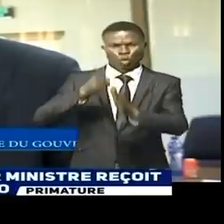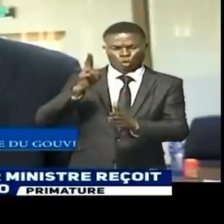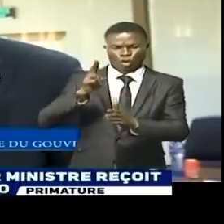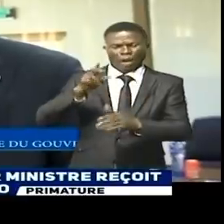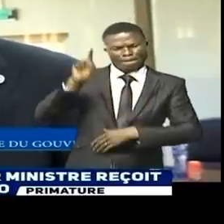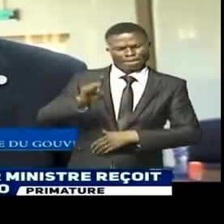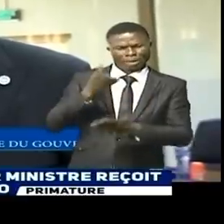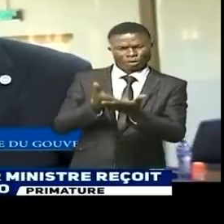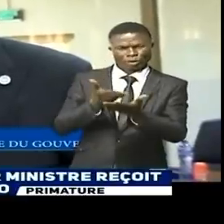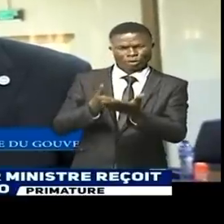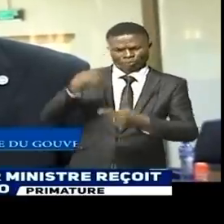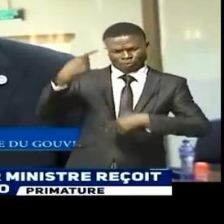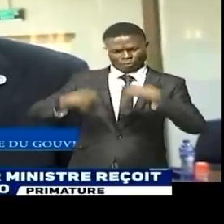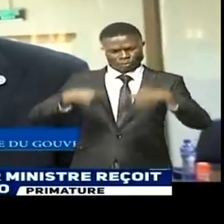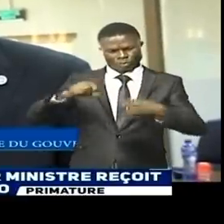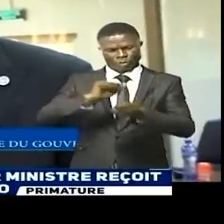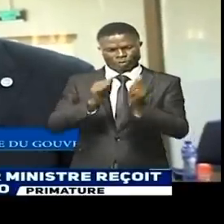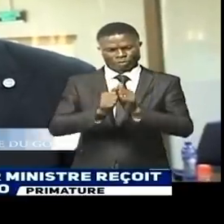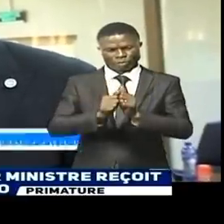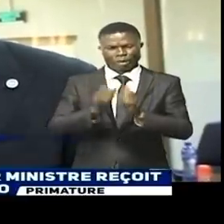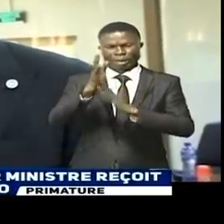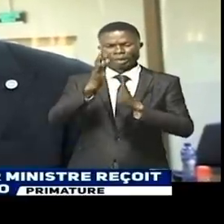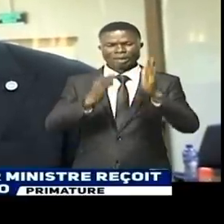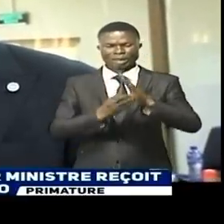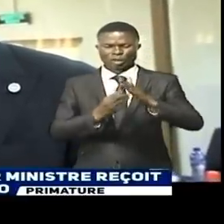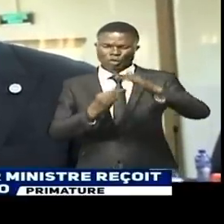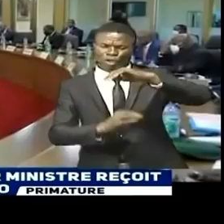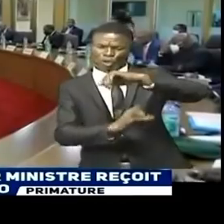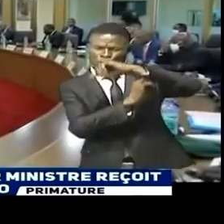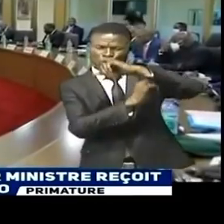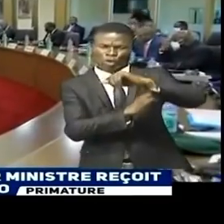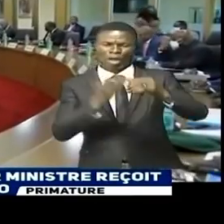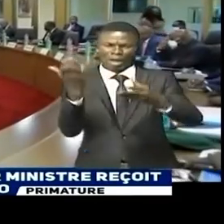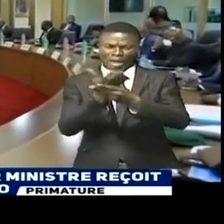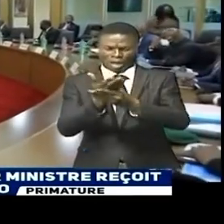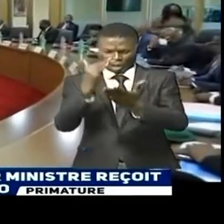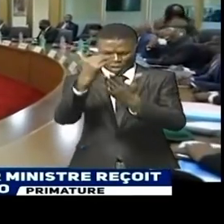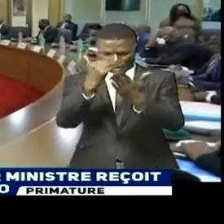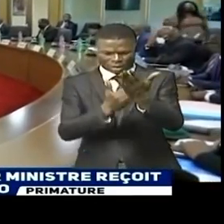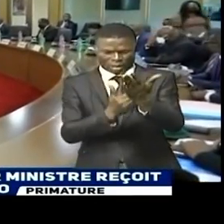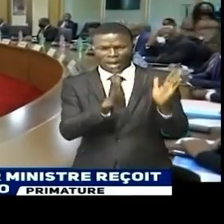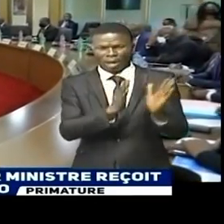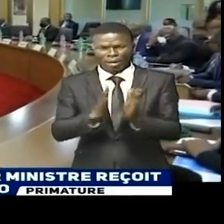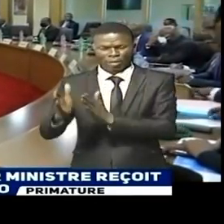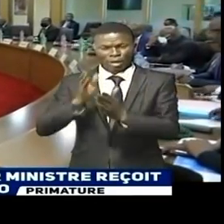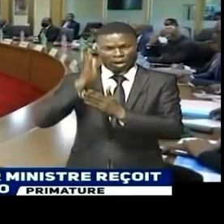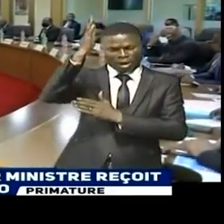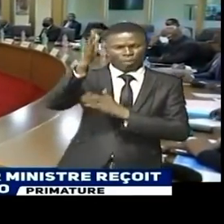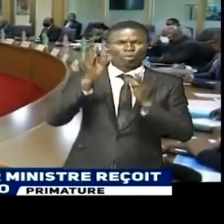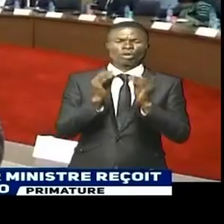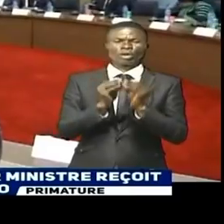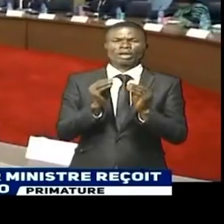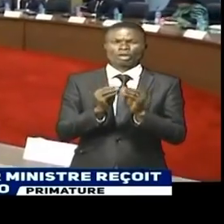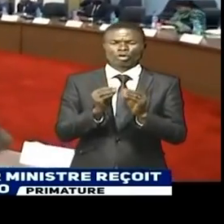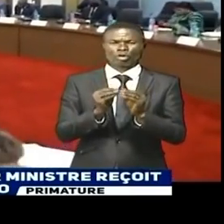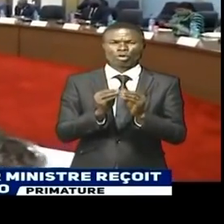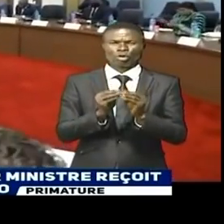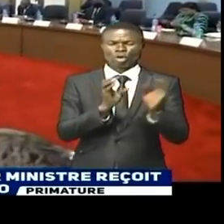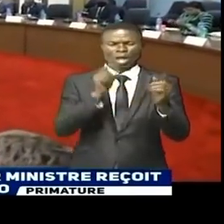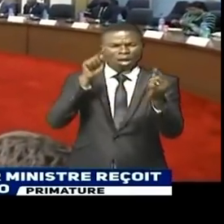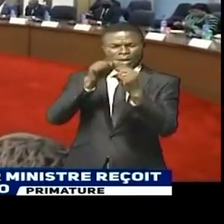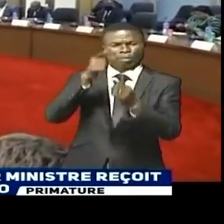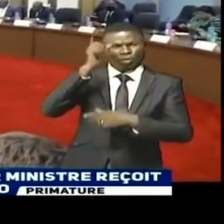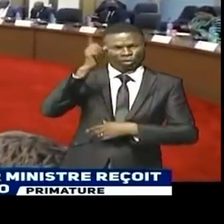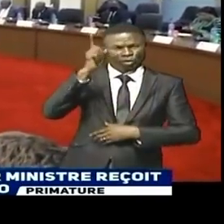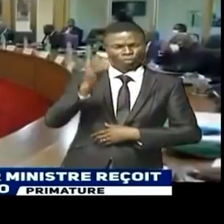de discuter suivant les 18 ans l'ancien été posée dans la feuille de route est de préparer les prochaines réunions qui auront pour objectif